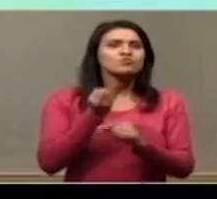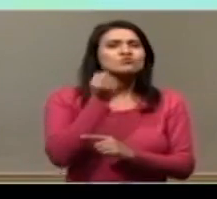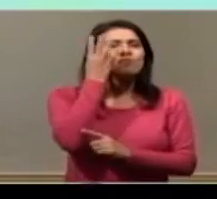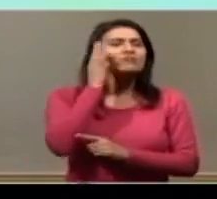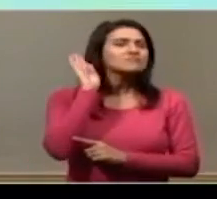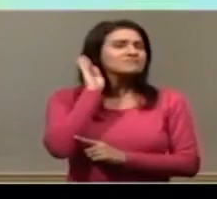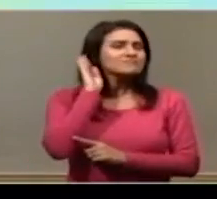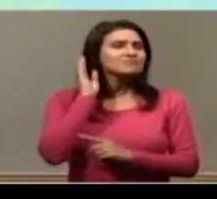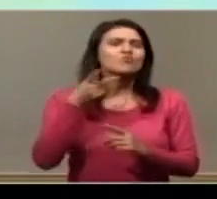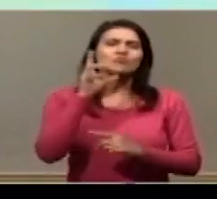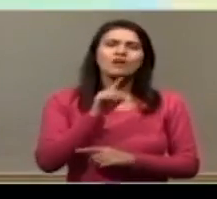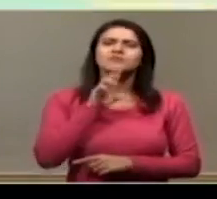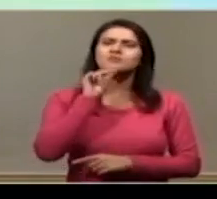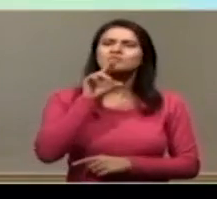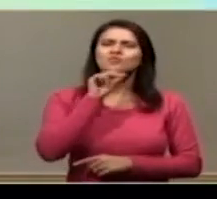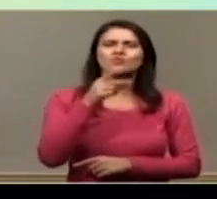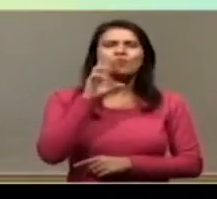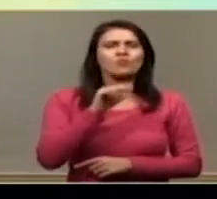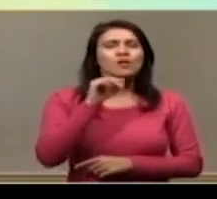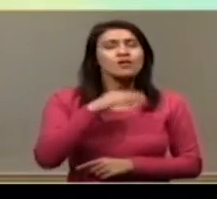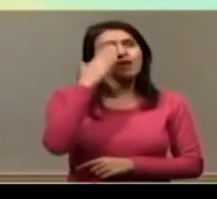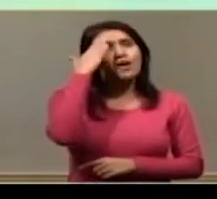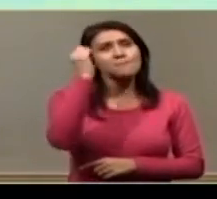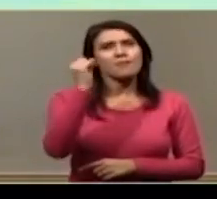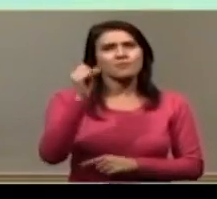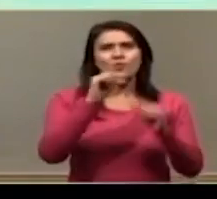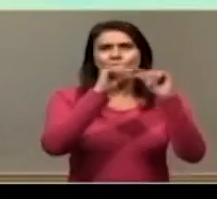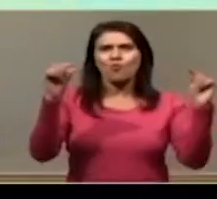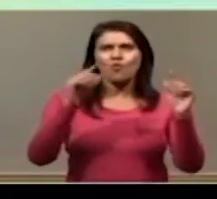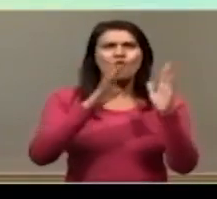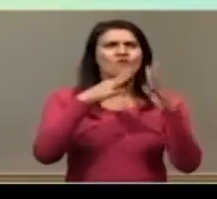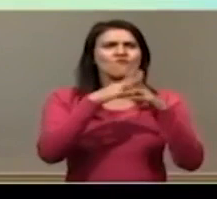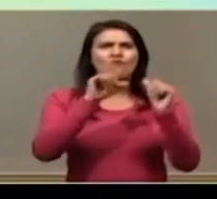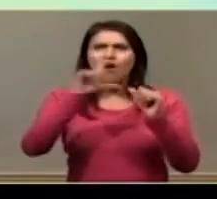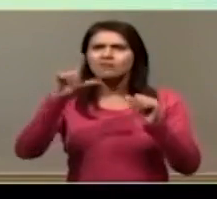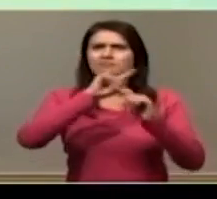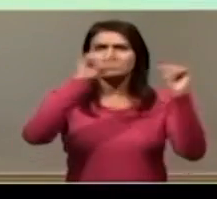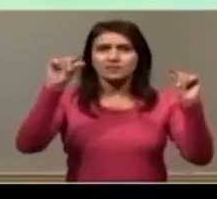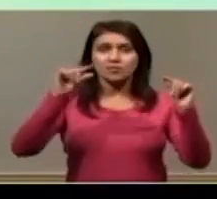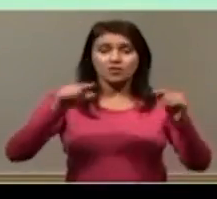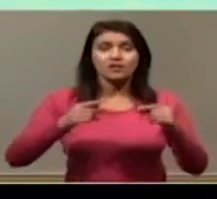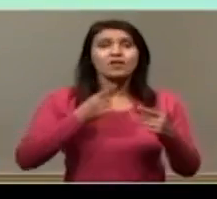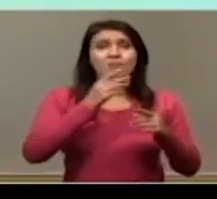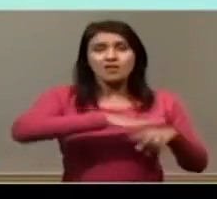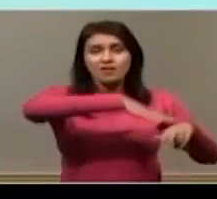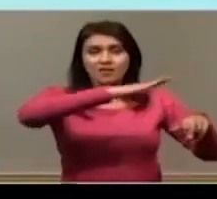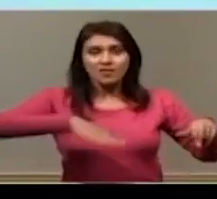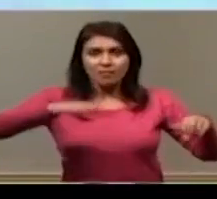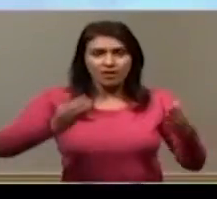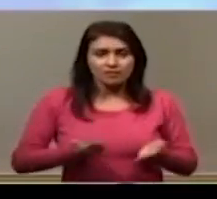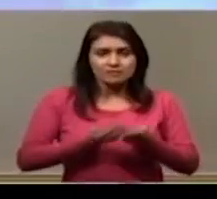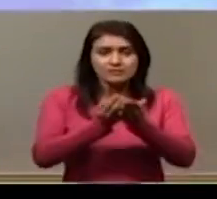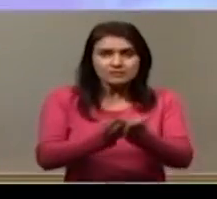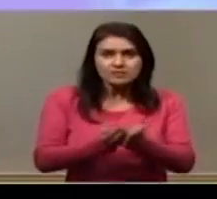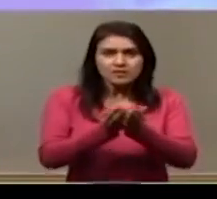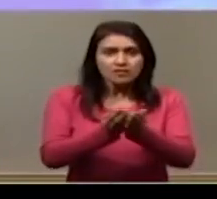उसको बार बार रिपीट करता हूँ। मैंने उस लाइन को लिखा भी हुआ अपने वॉल के ऊपर कि लहरों से डरकर नौका पार नहीं होती,